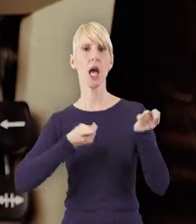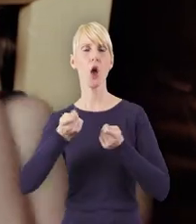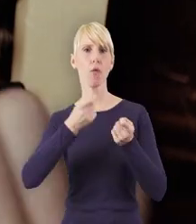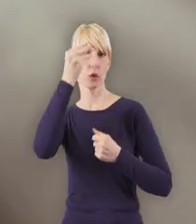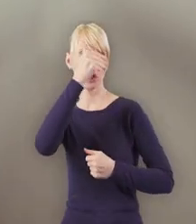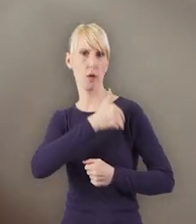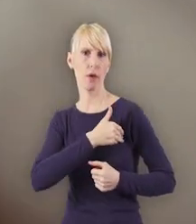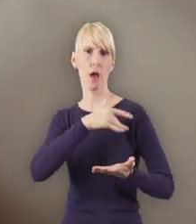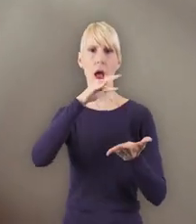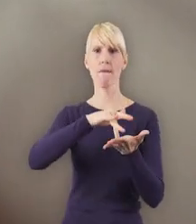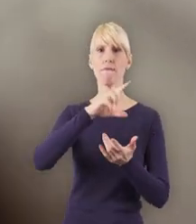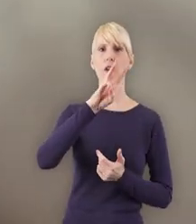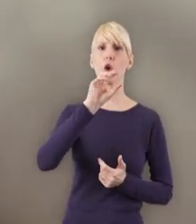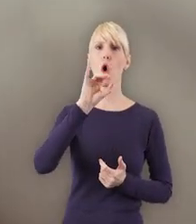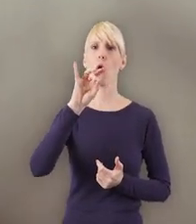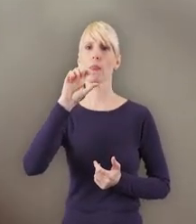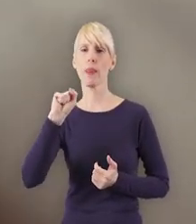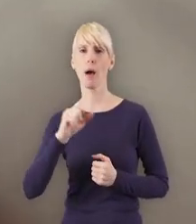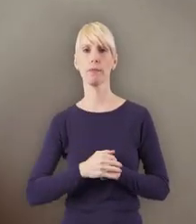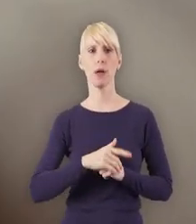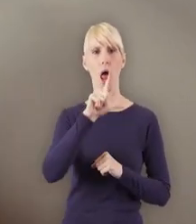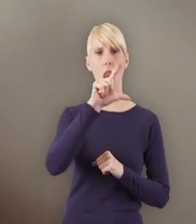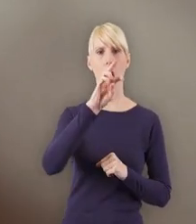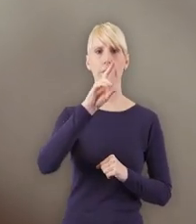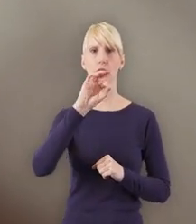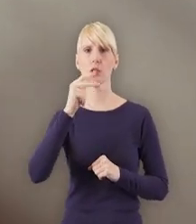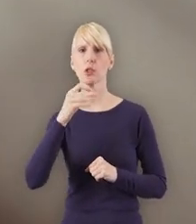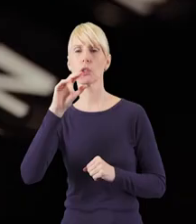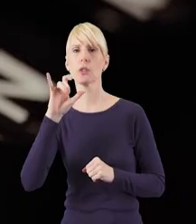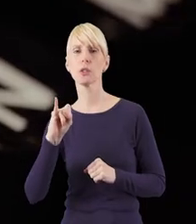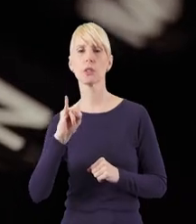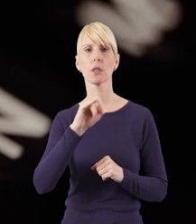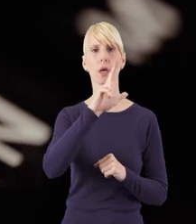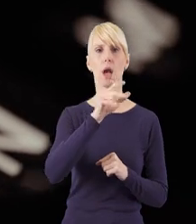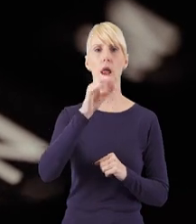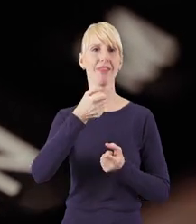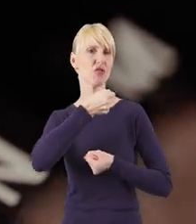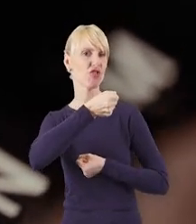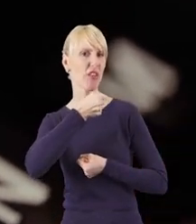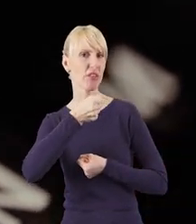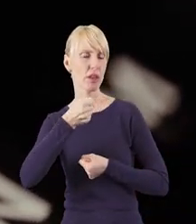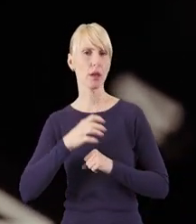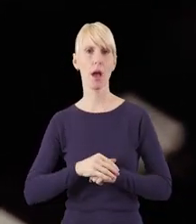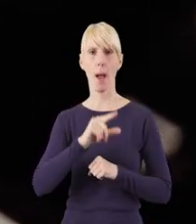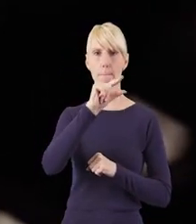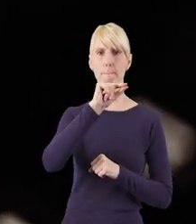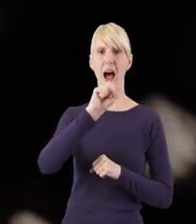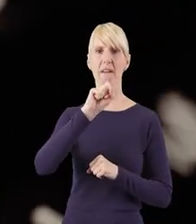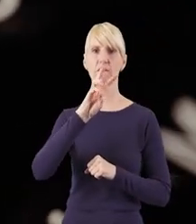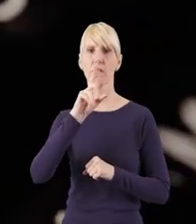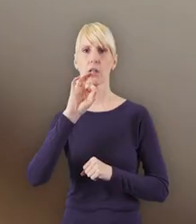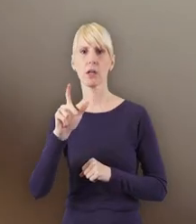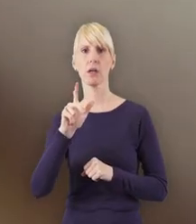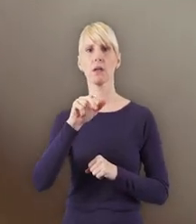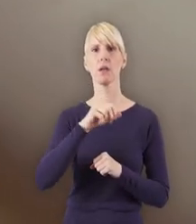Koperski Zygmunt, Wygodzie, Mikołaj, prezes Związku Legionistów w Łodzi. Margolis Aleksalusiński,